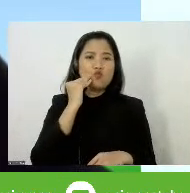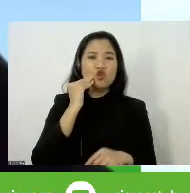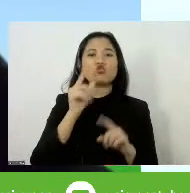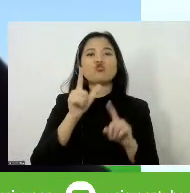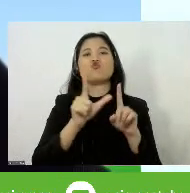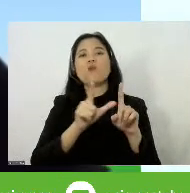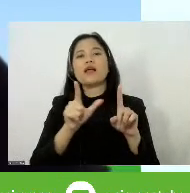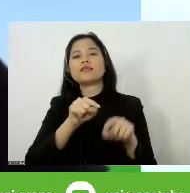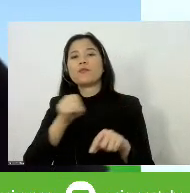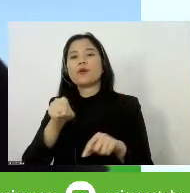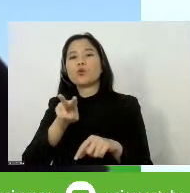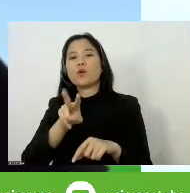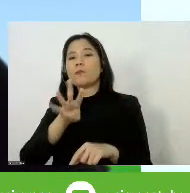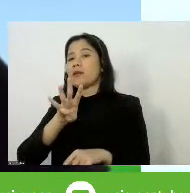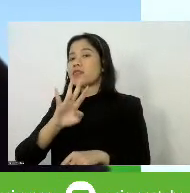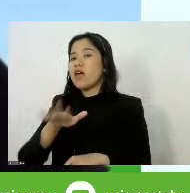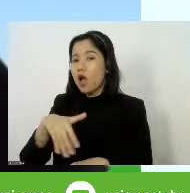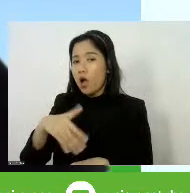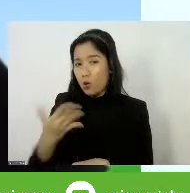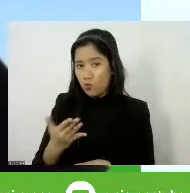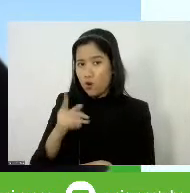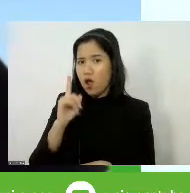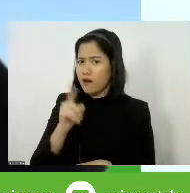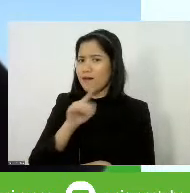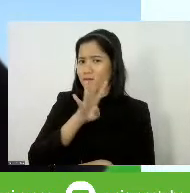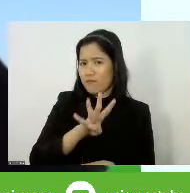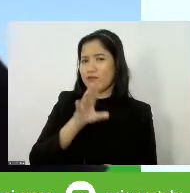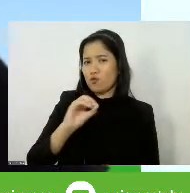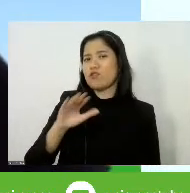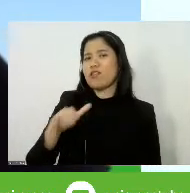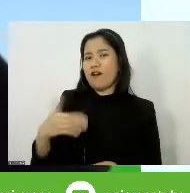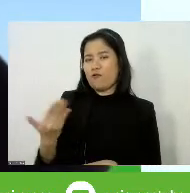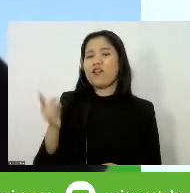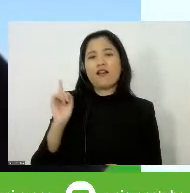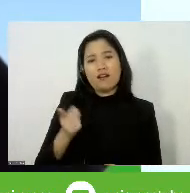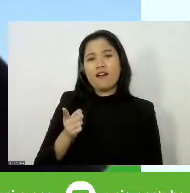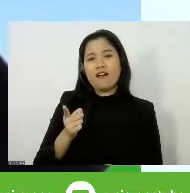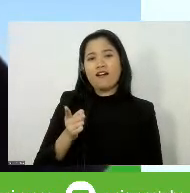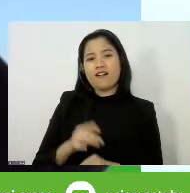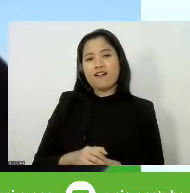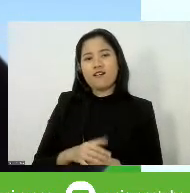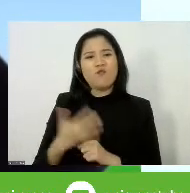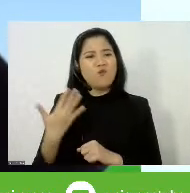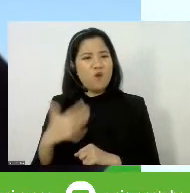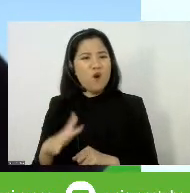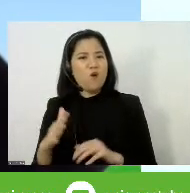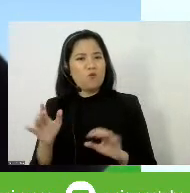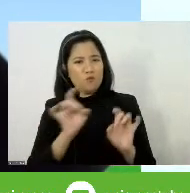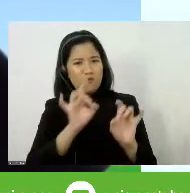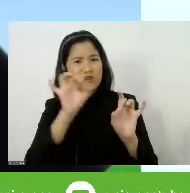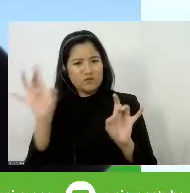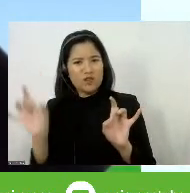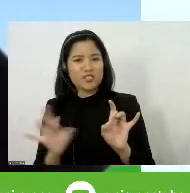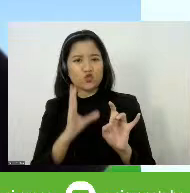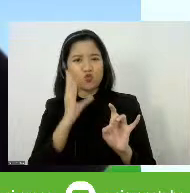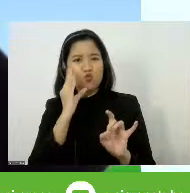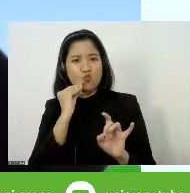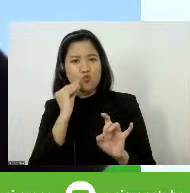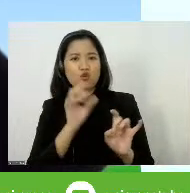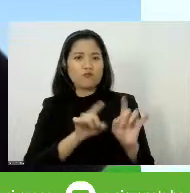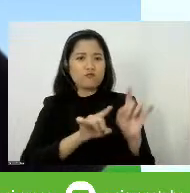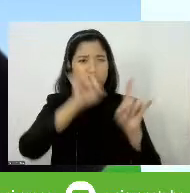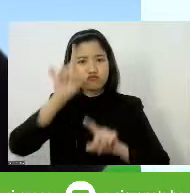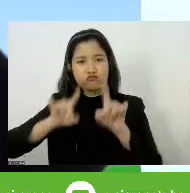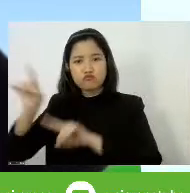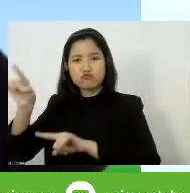baik hari juga nih 40 tahun keatas juga baiknya seru banget cukup beragamnya temen eh terus di